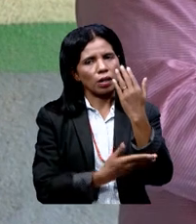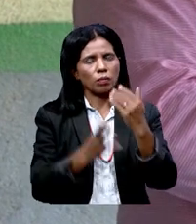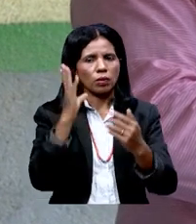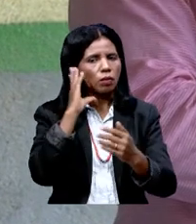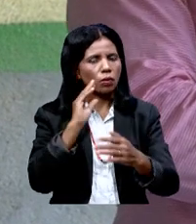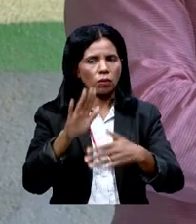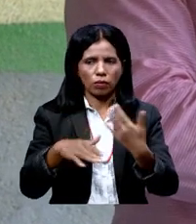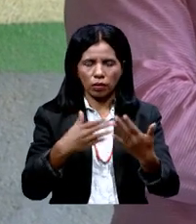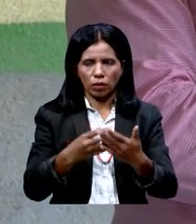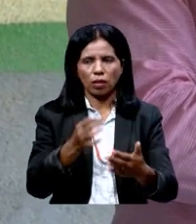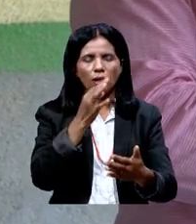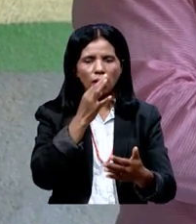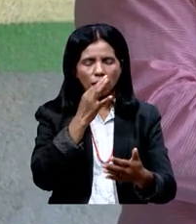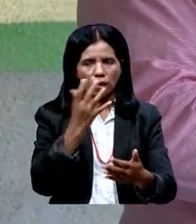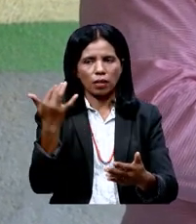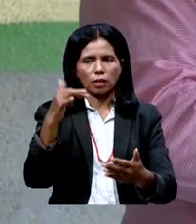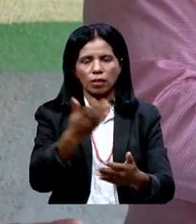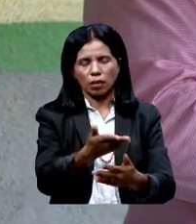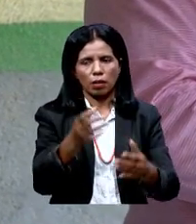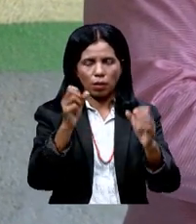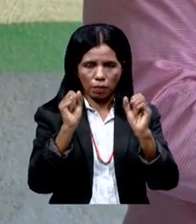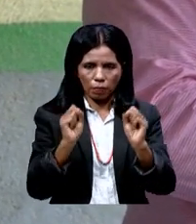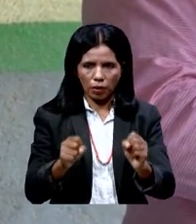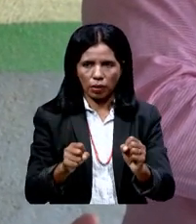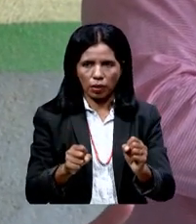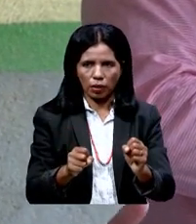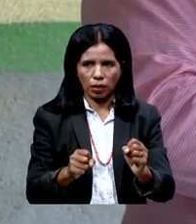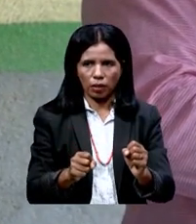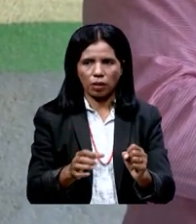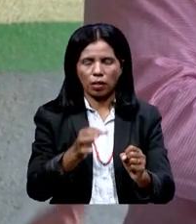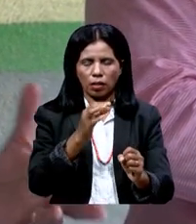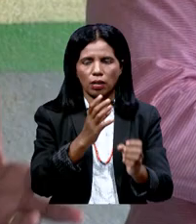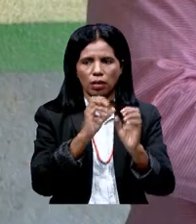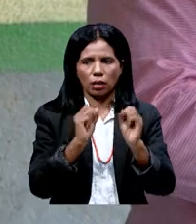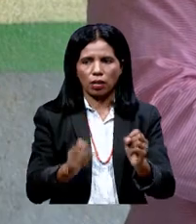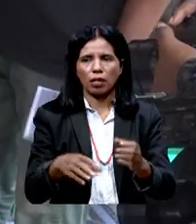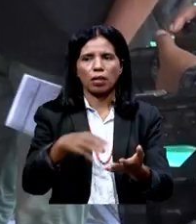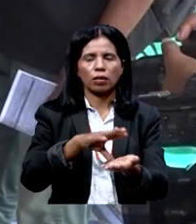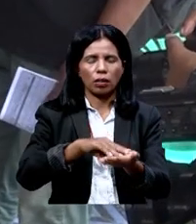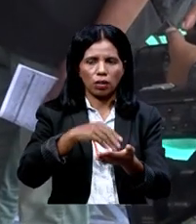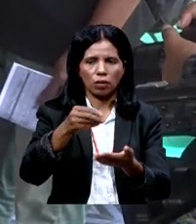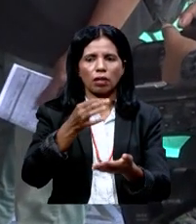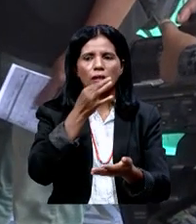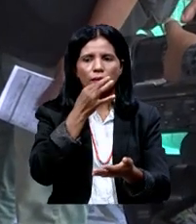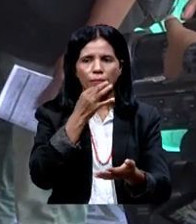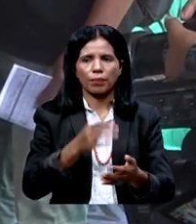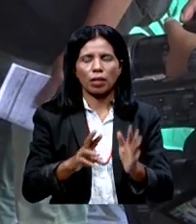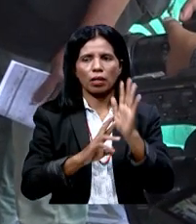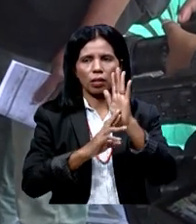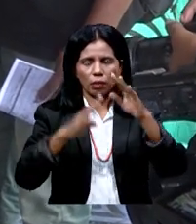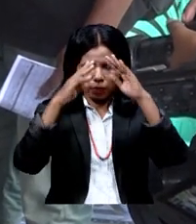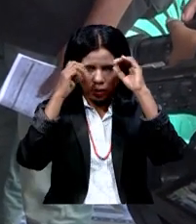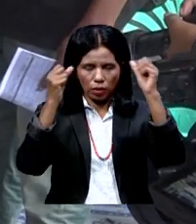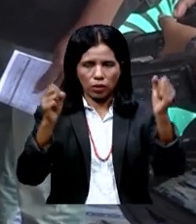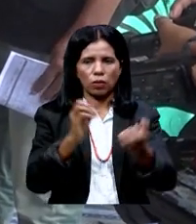nebe hansar nebe ke balu ita bohot sira bele hansar tasakana heng lokehande. Representante Presidente Autoridade